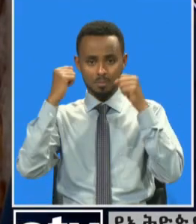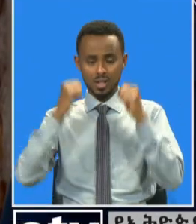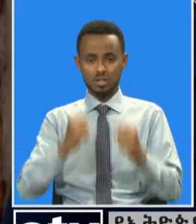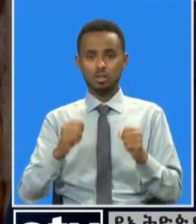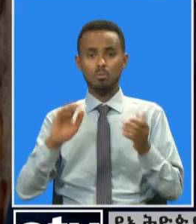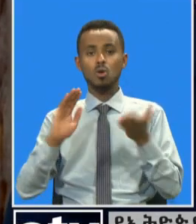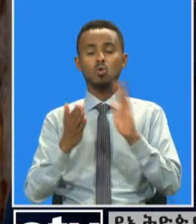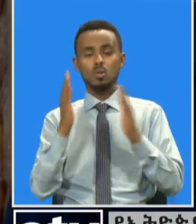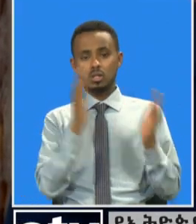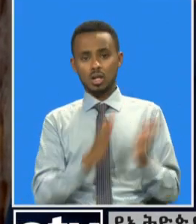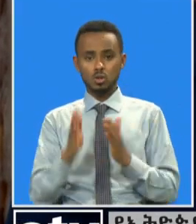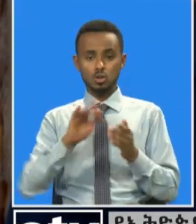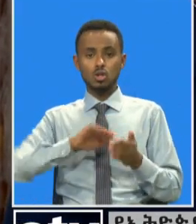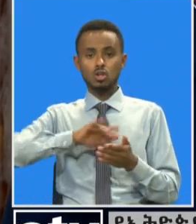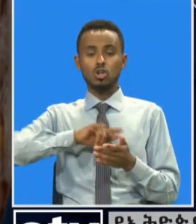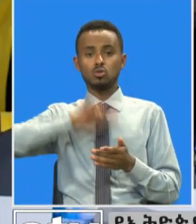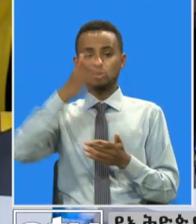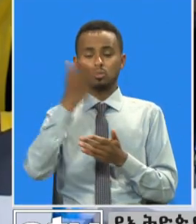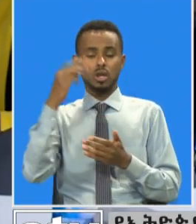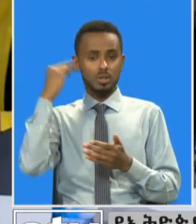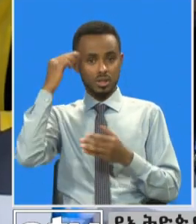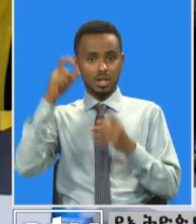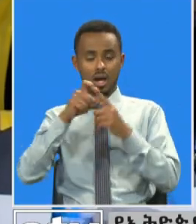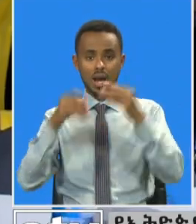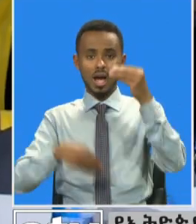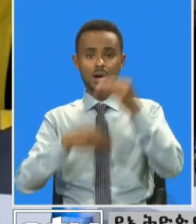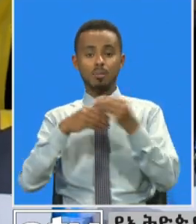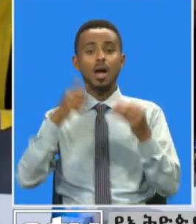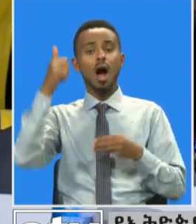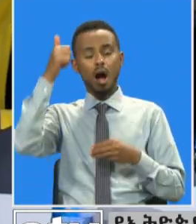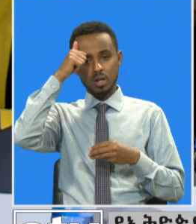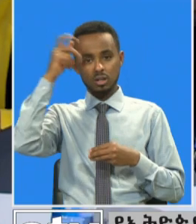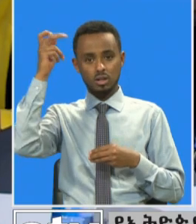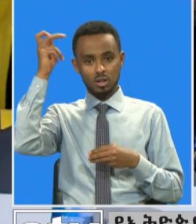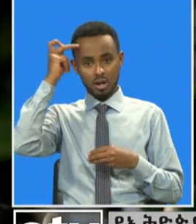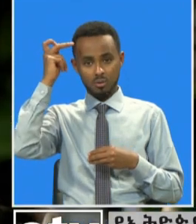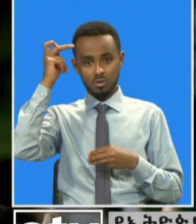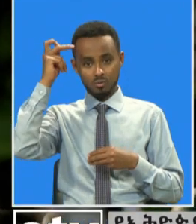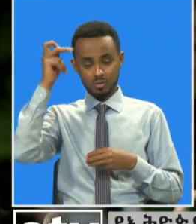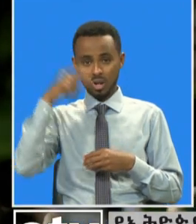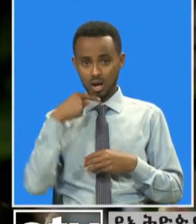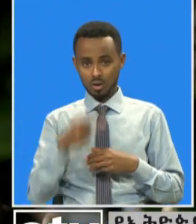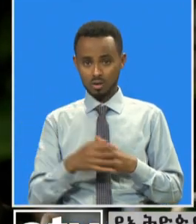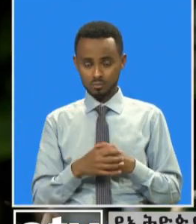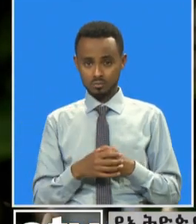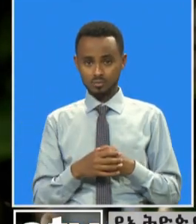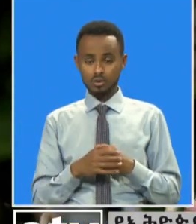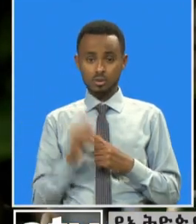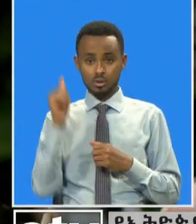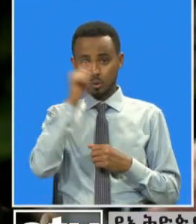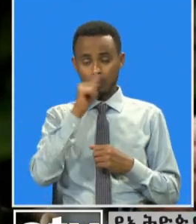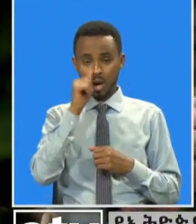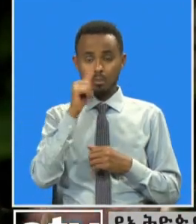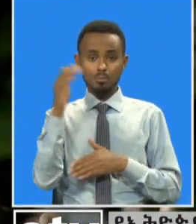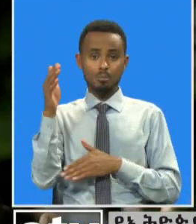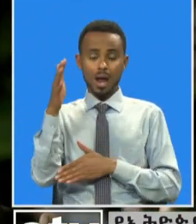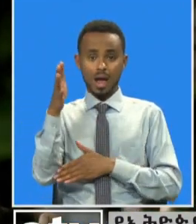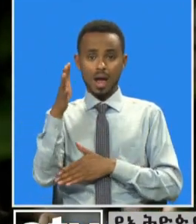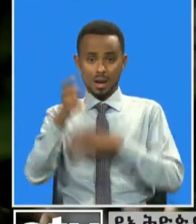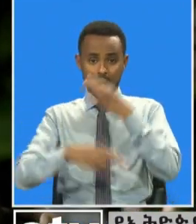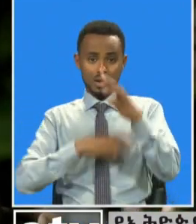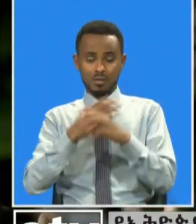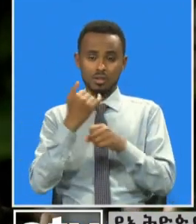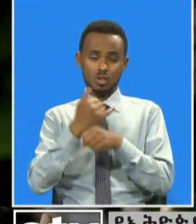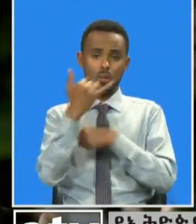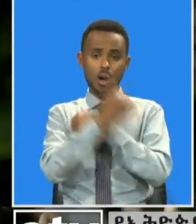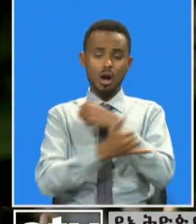መልኩ መዘጋጀቱን የውጭ ጉዳይ ሚኒስቴር ቃል አቀባይ አምባሳደር ዲና ሙፍቲ ተናግረዋል። ኢትዮጵያ በዓለም አቀፍ ደረጃ፣ በአህጉር